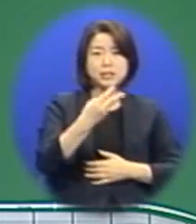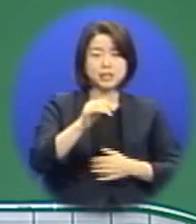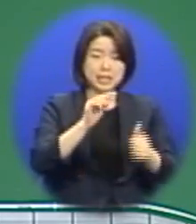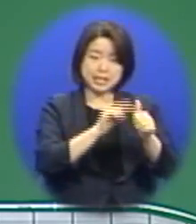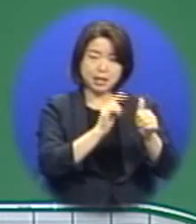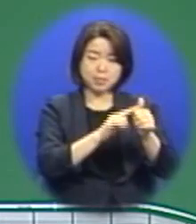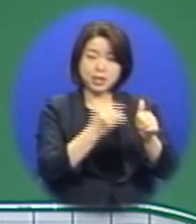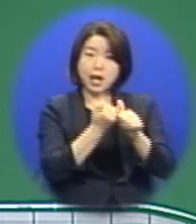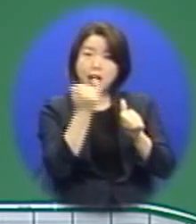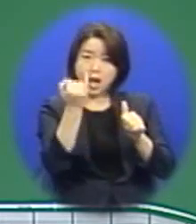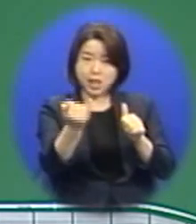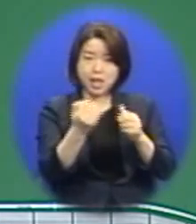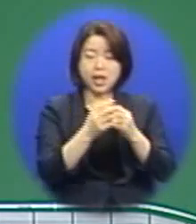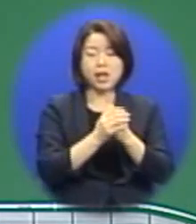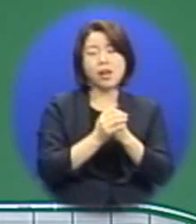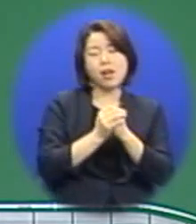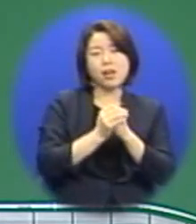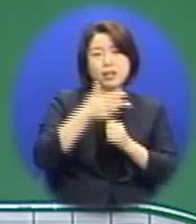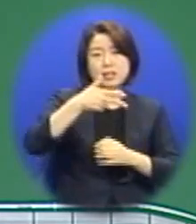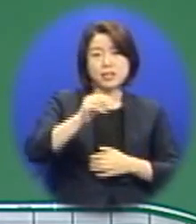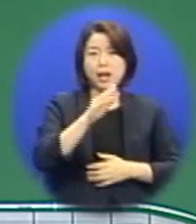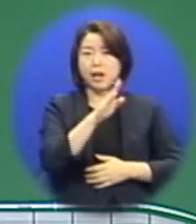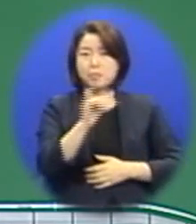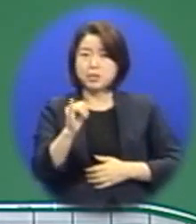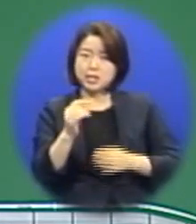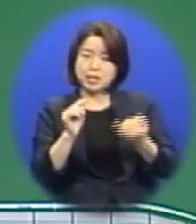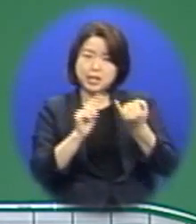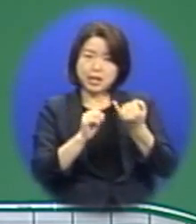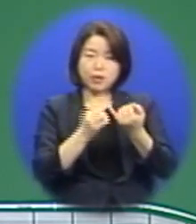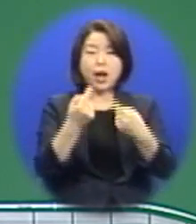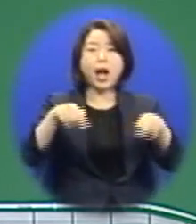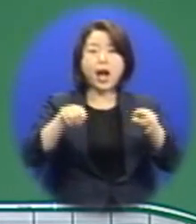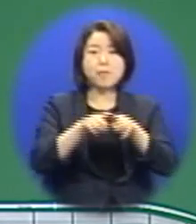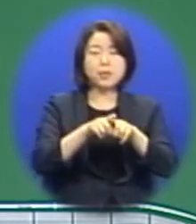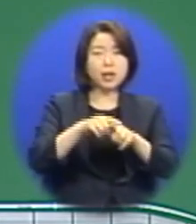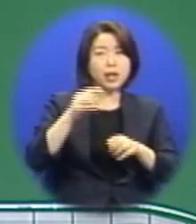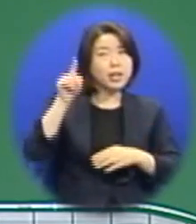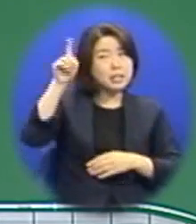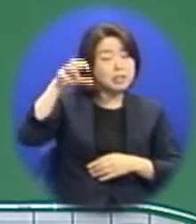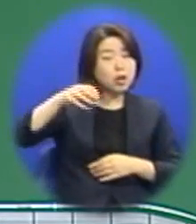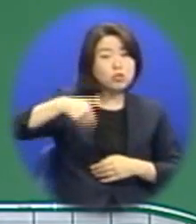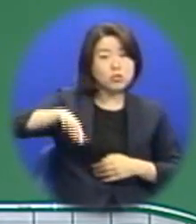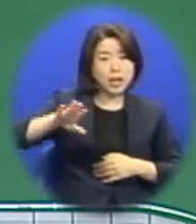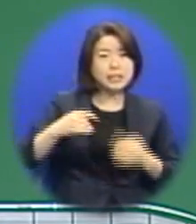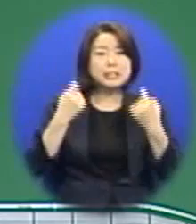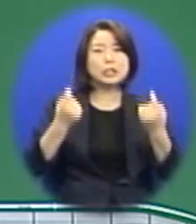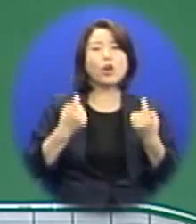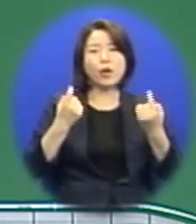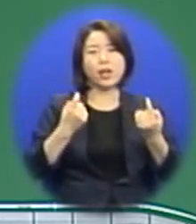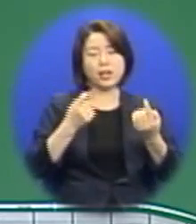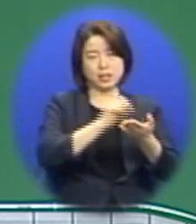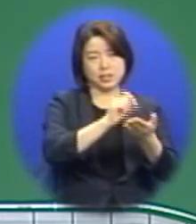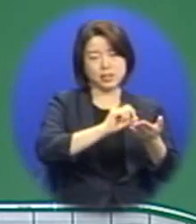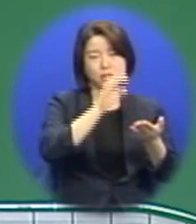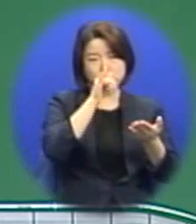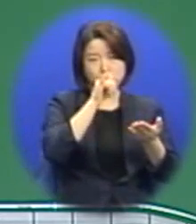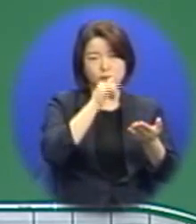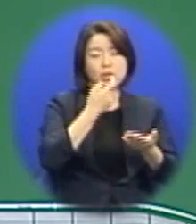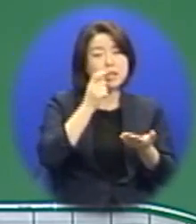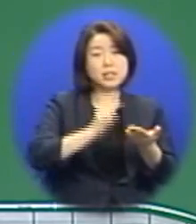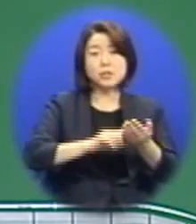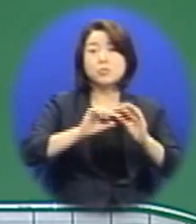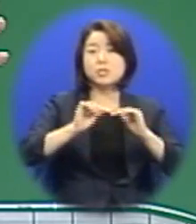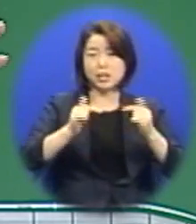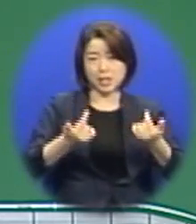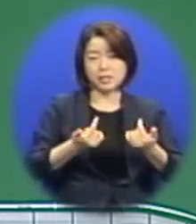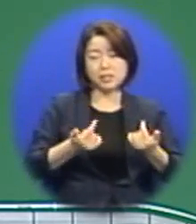자매와 함께 천국까지 가는 여정을 그리고 있습니다. 참 쉽지 않은 고비들을 넘어갔는데 어느 날 이